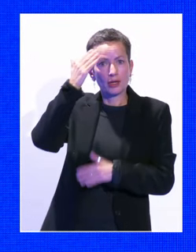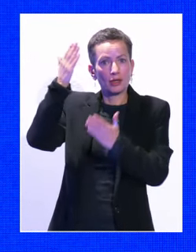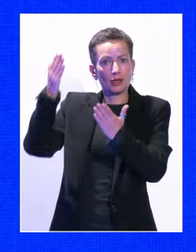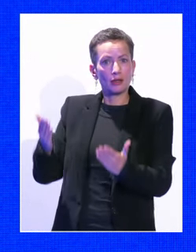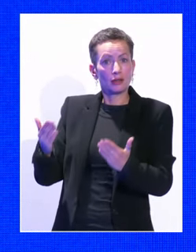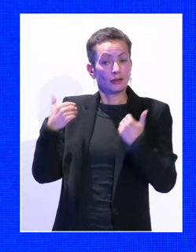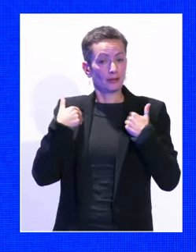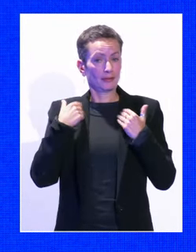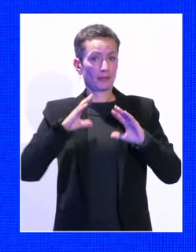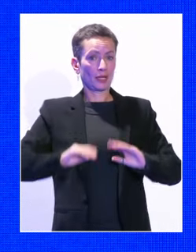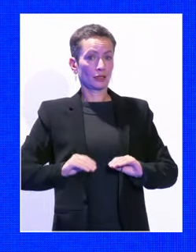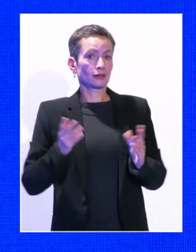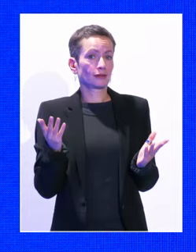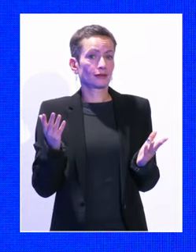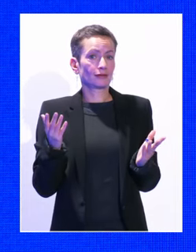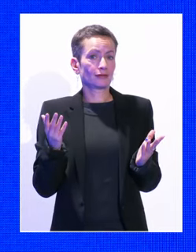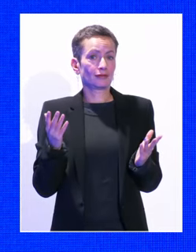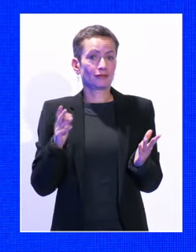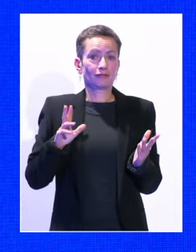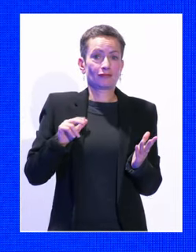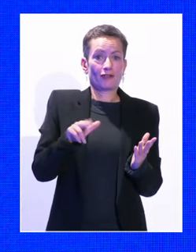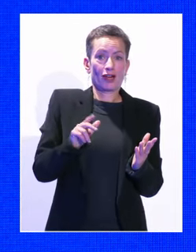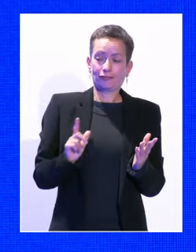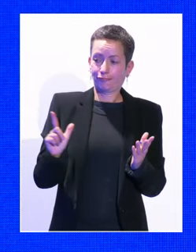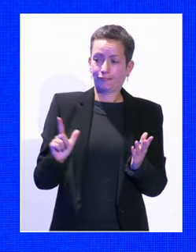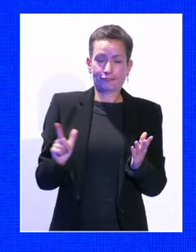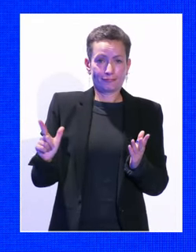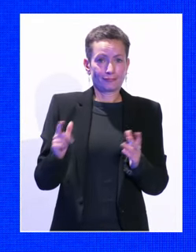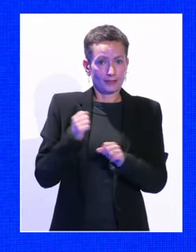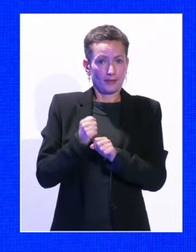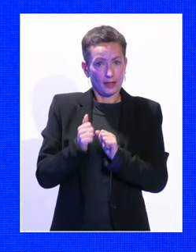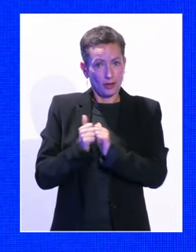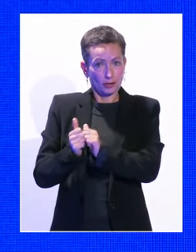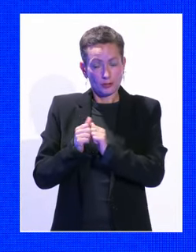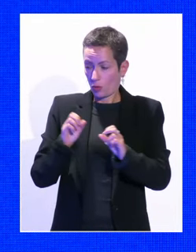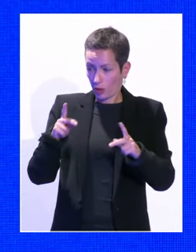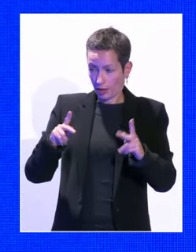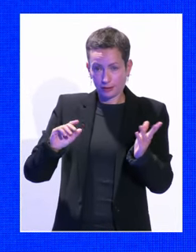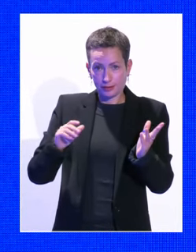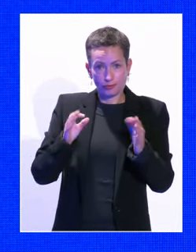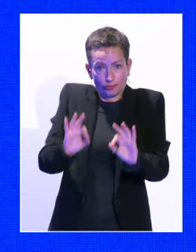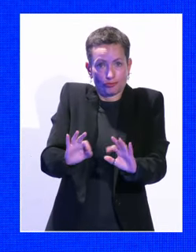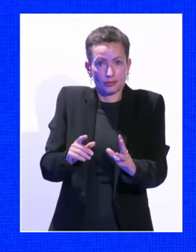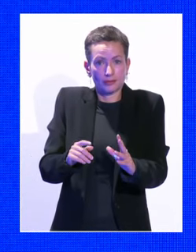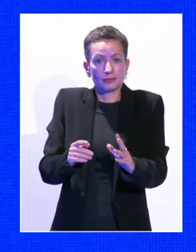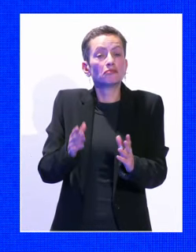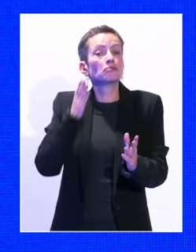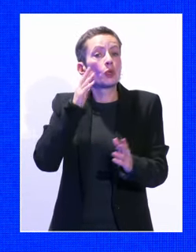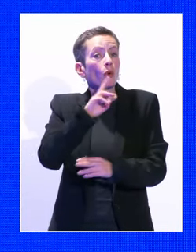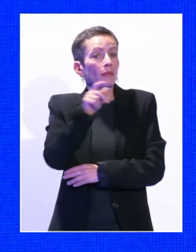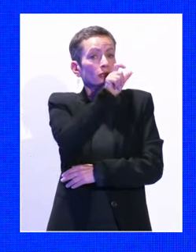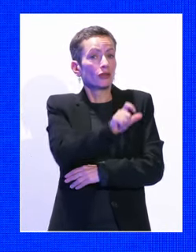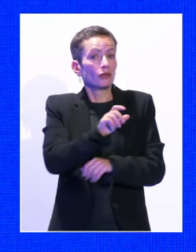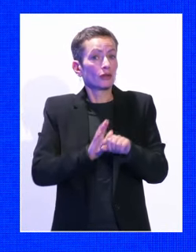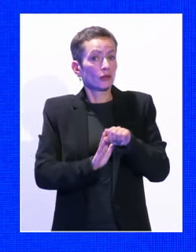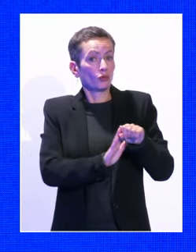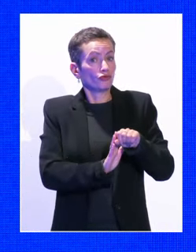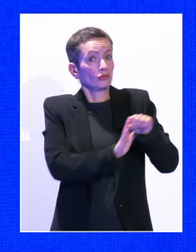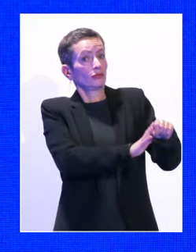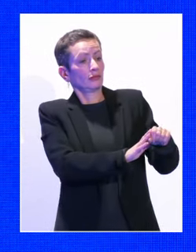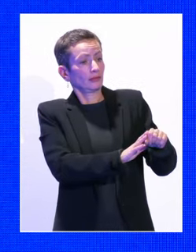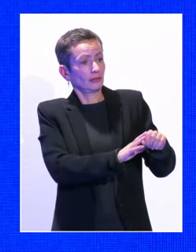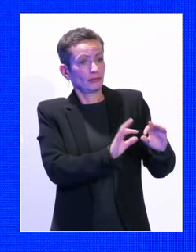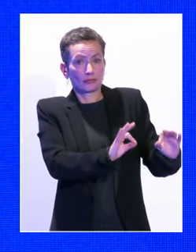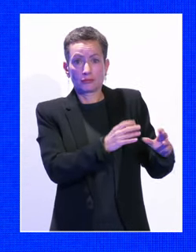moi qui m'apprête à travailler avec toi, je reconnais que c'est juste. Tu es plus à gauche. Eh bien, tu es